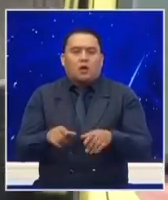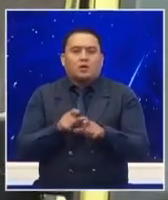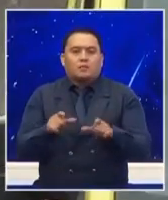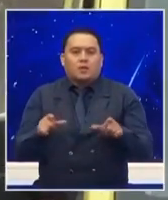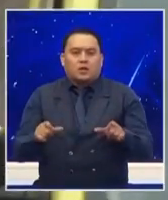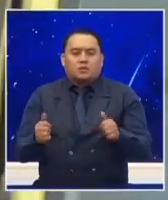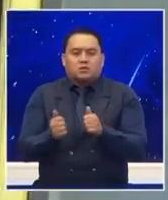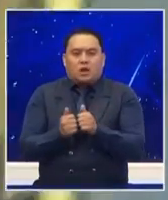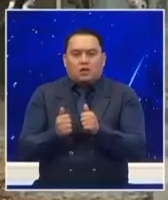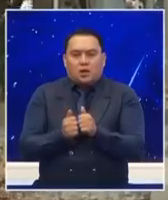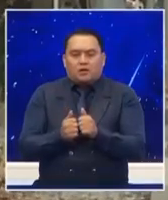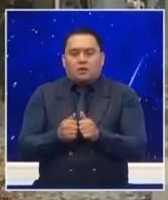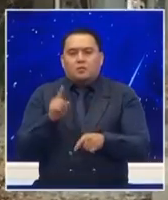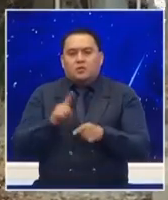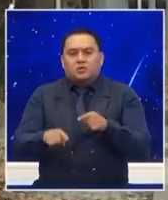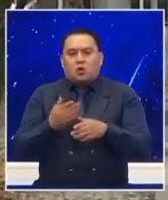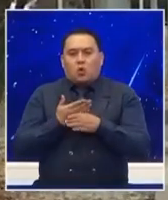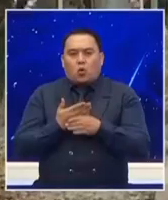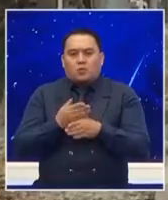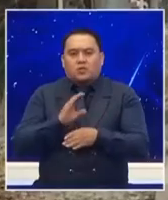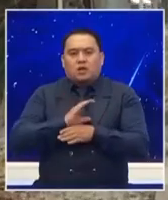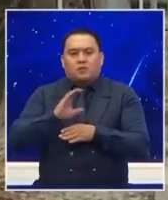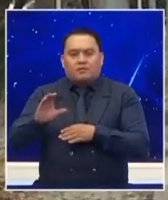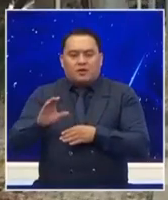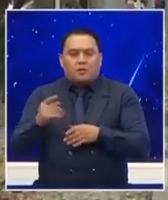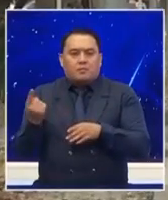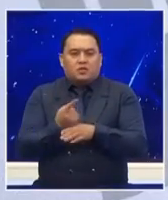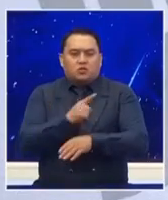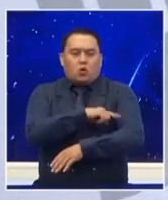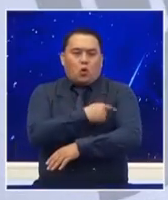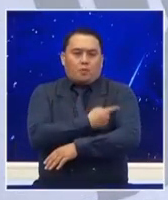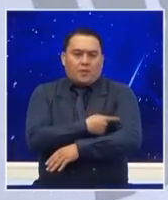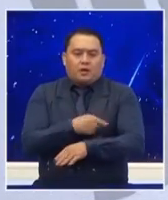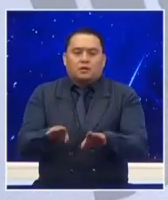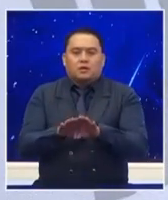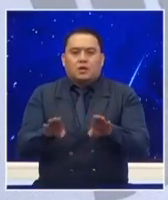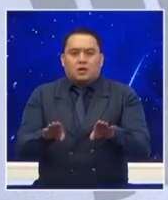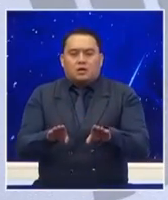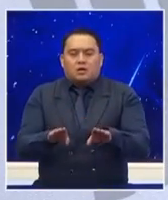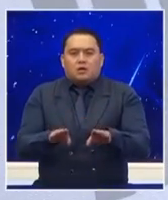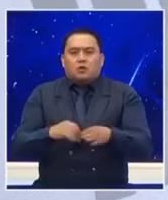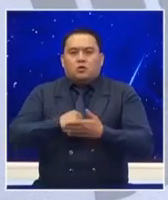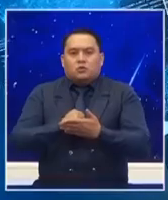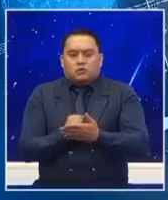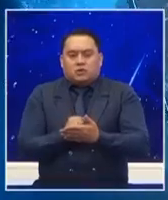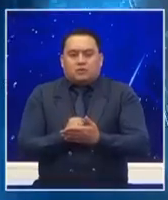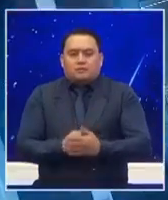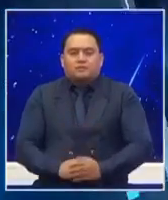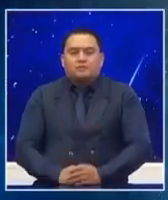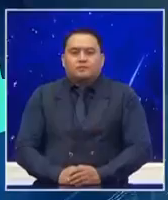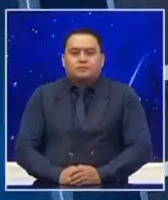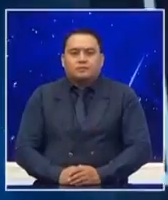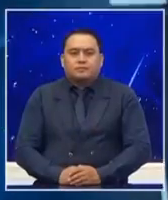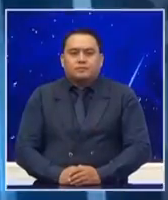азаматтарға жақын маңдағы жедел жәрдем көлігін жөнелтеді. Алғашқы көмек науқастың жағдайына байланысты белгіленген уақытпен барады. Мадина